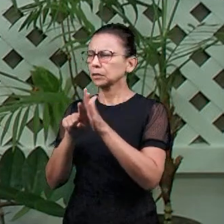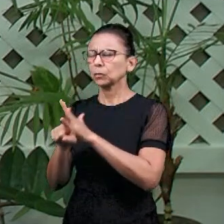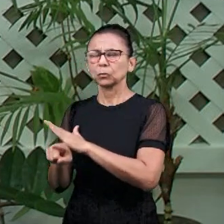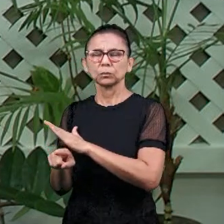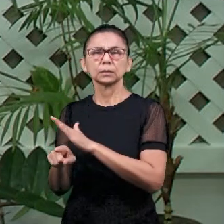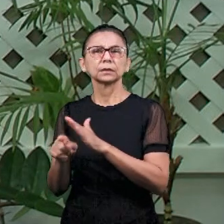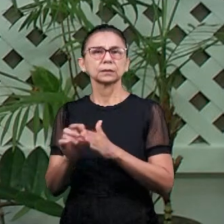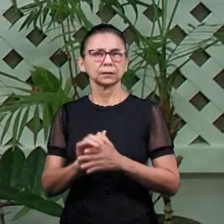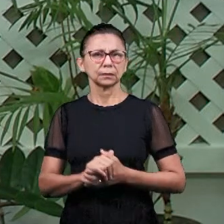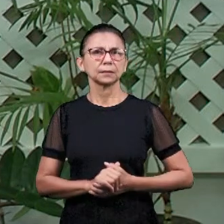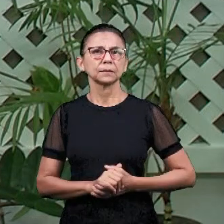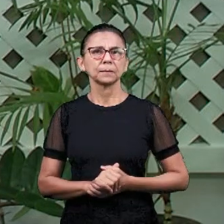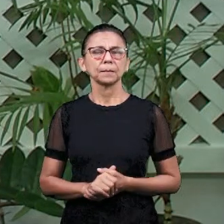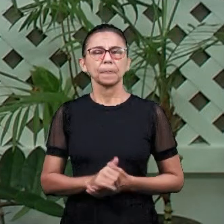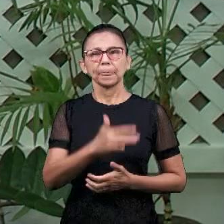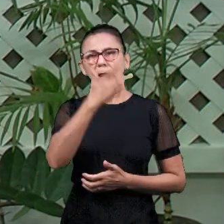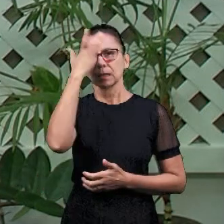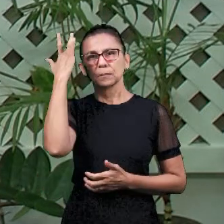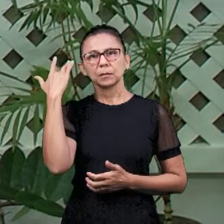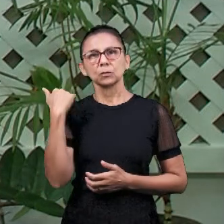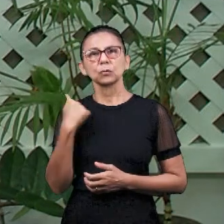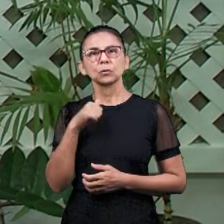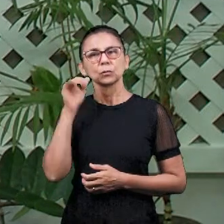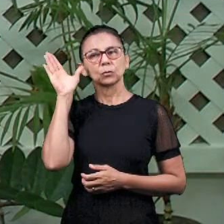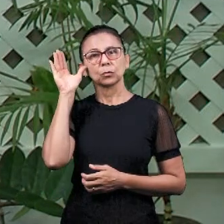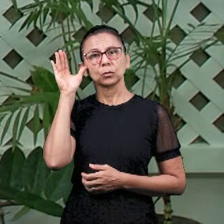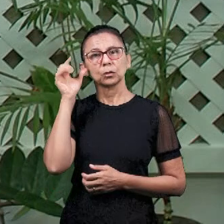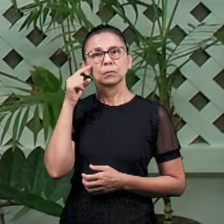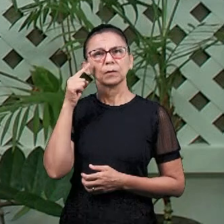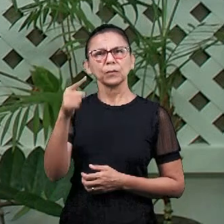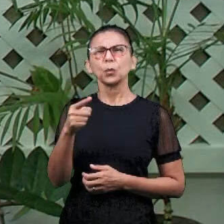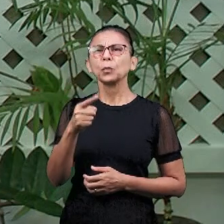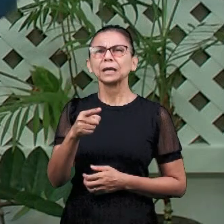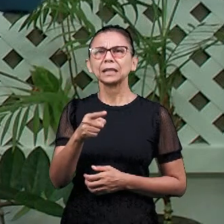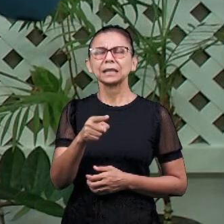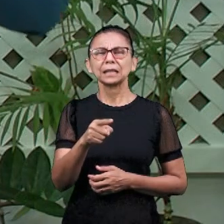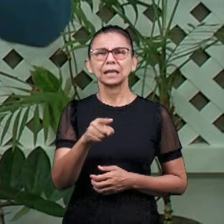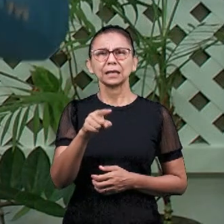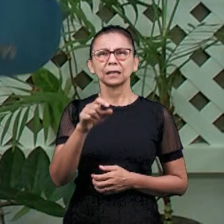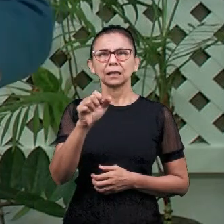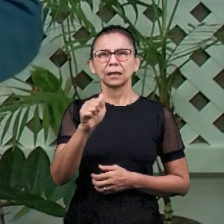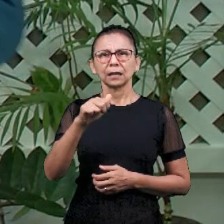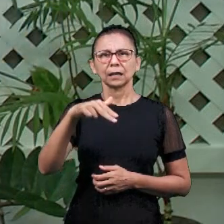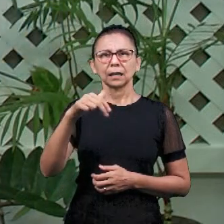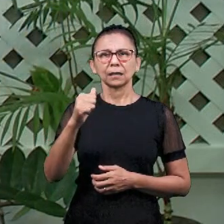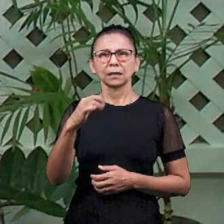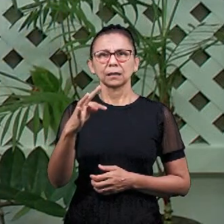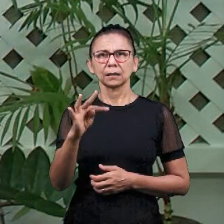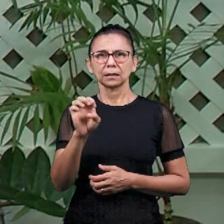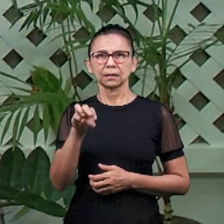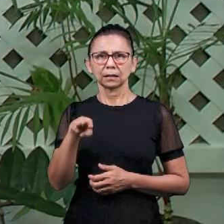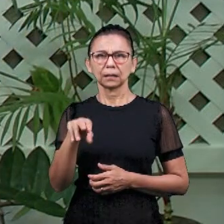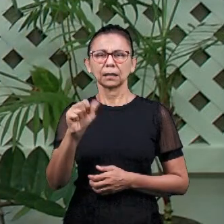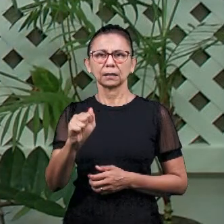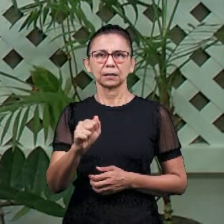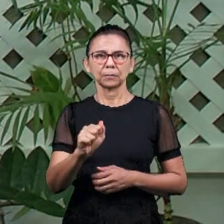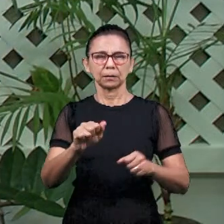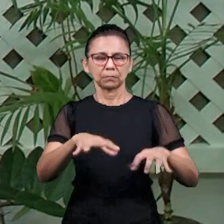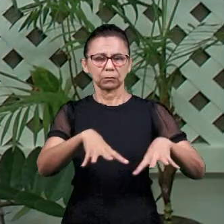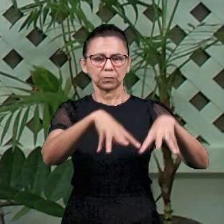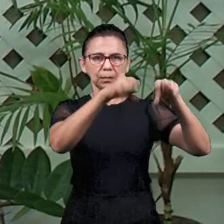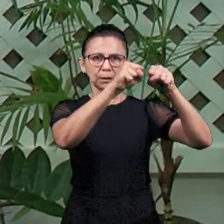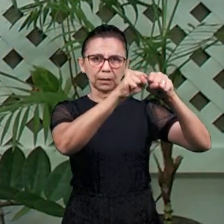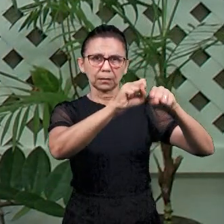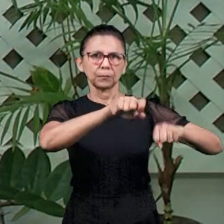La personne a écouté à propos de l'anathème, à propos de l'apostate, et il a